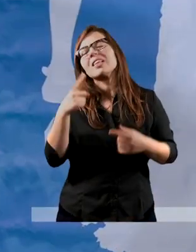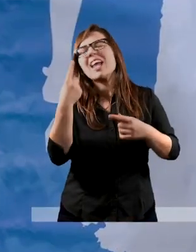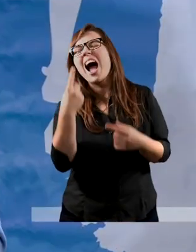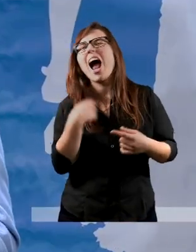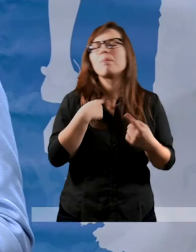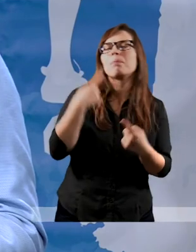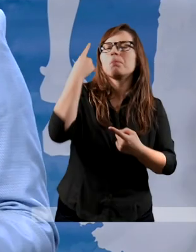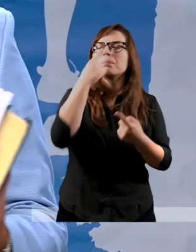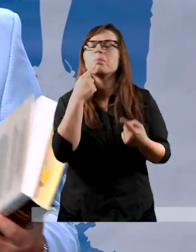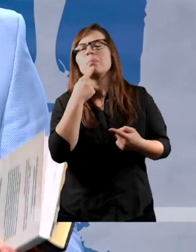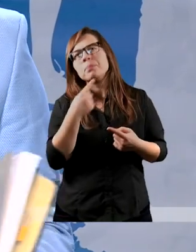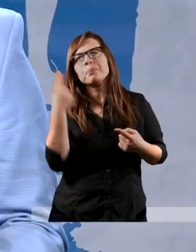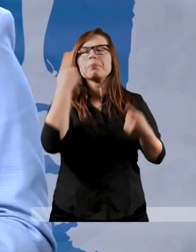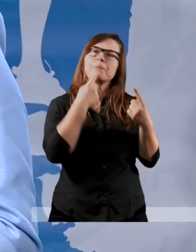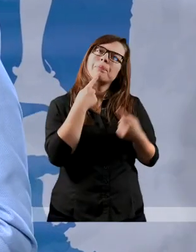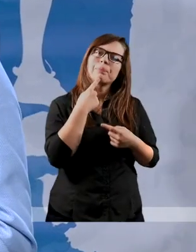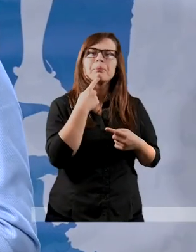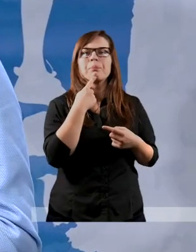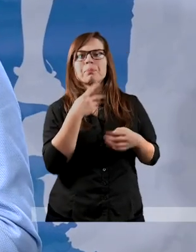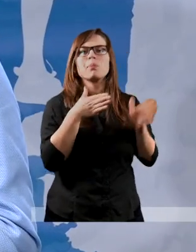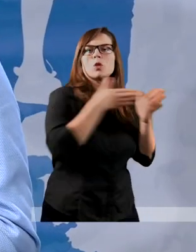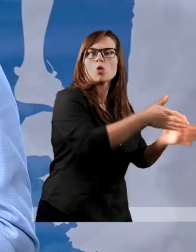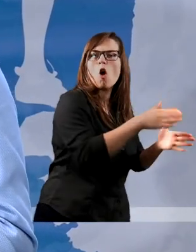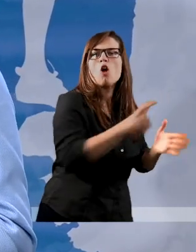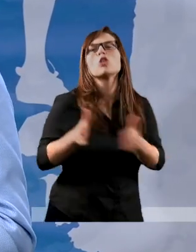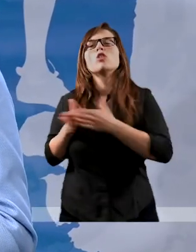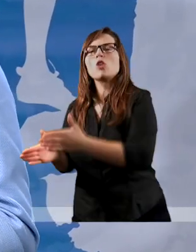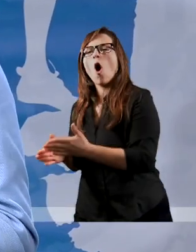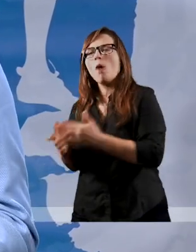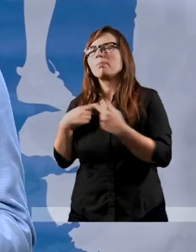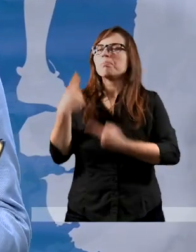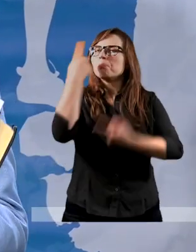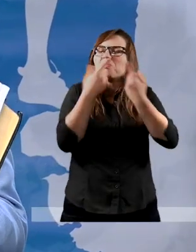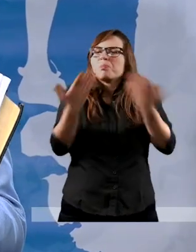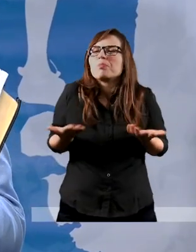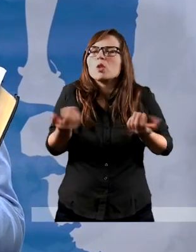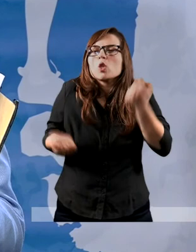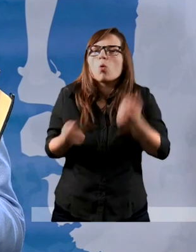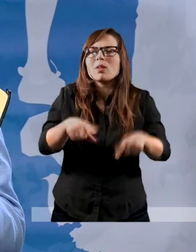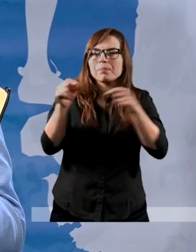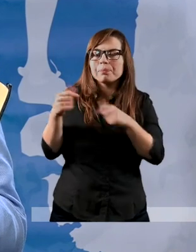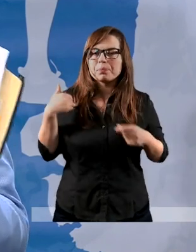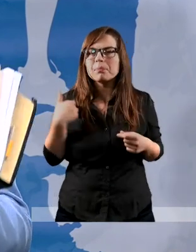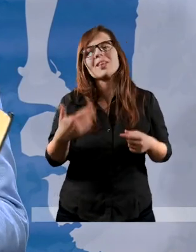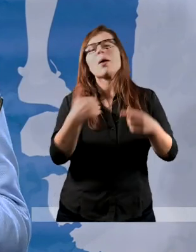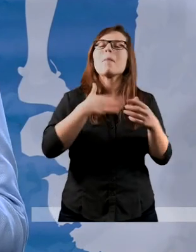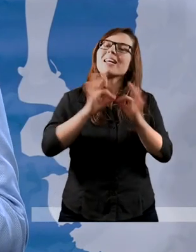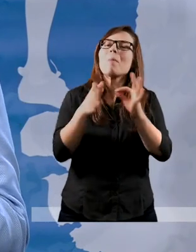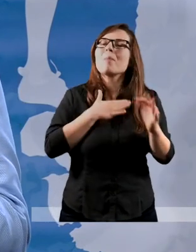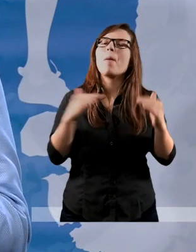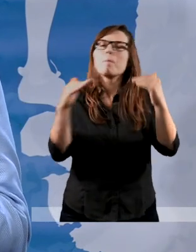nieraz zastanawiałem się, czy wybrać taką ścieżkę, czy inną. Podejrzewam, że gdybyśmy mieli porównać